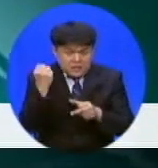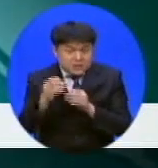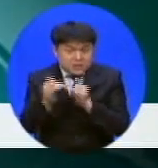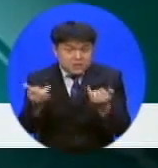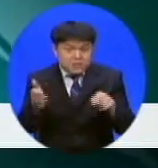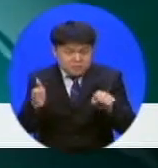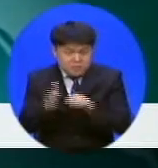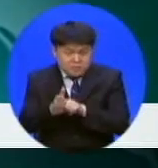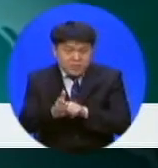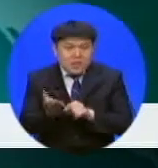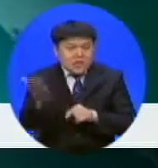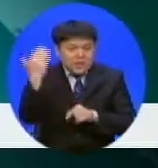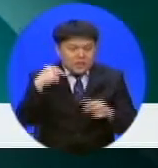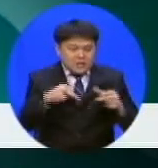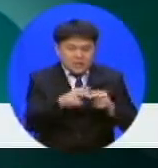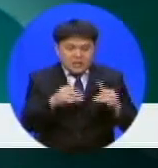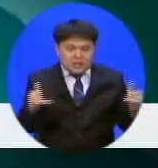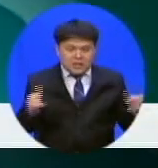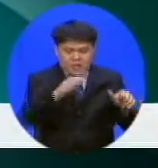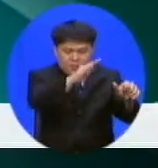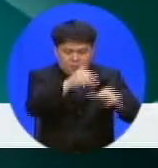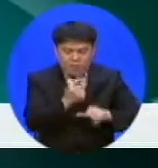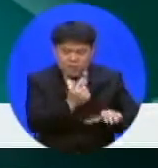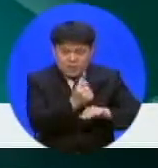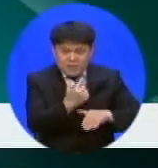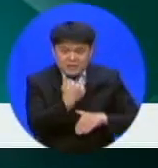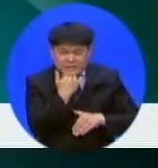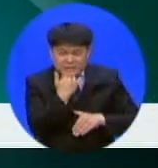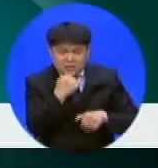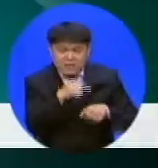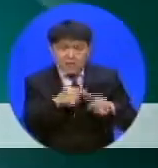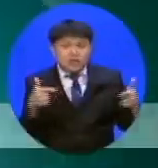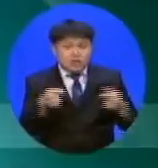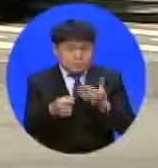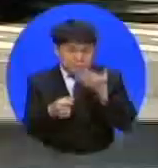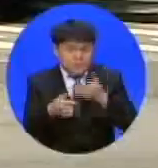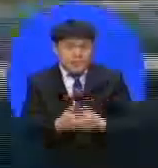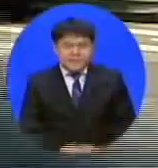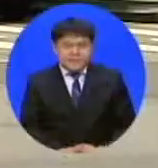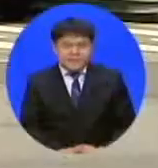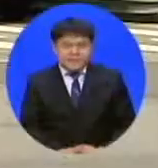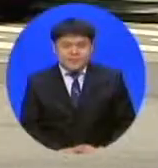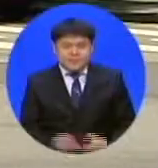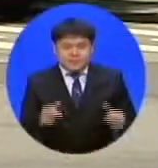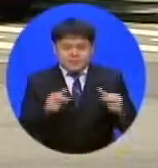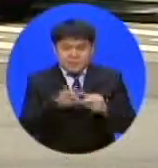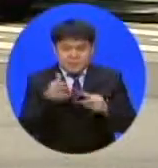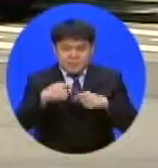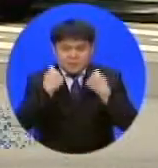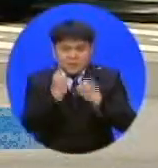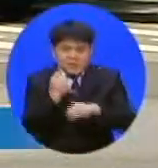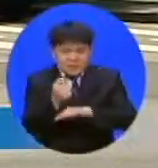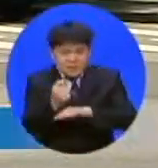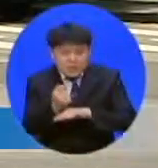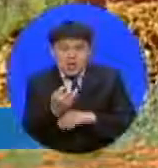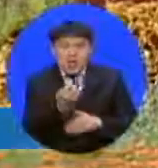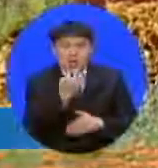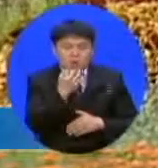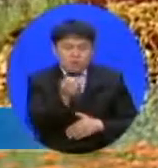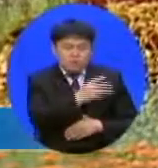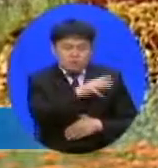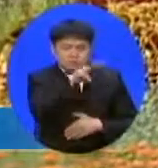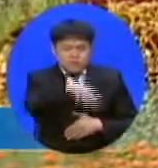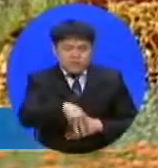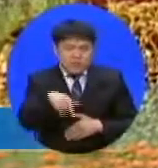것으로 기존 장애인 콜택시의 대기 시간을 줄여줄 것으로 보입니다. 장애인 전용 개인 택시는 서울과